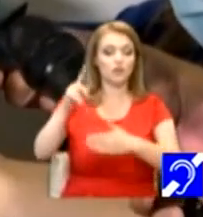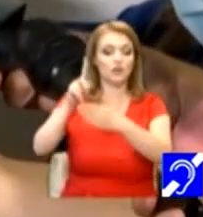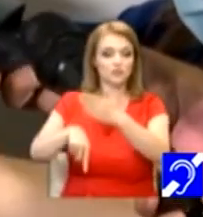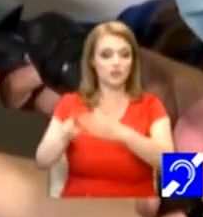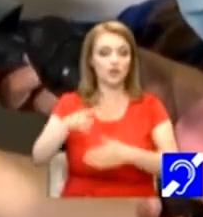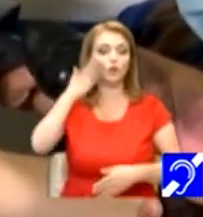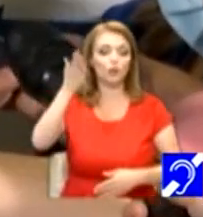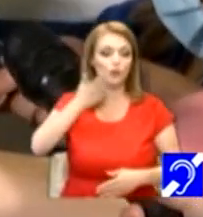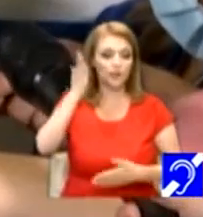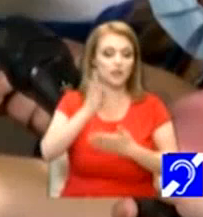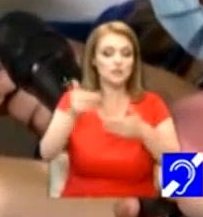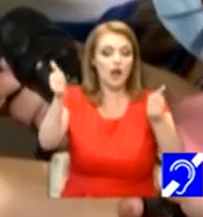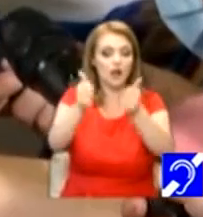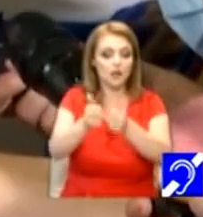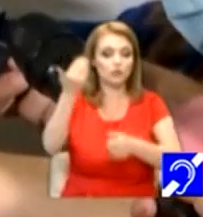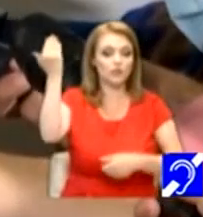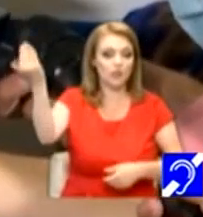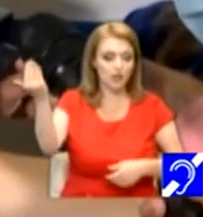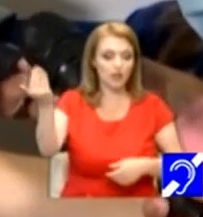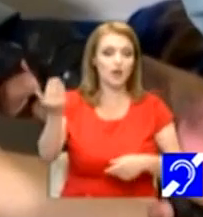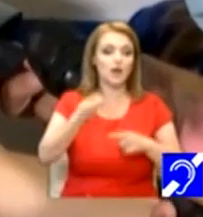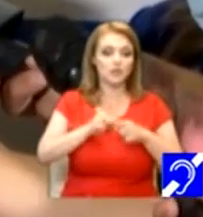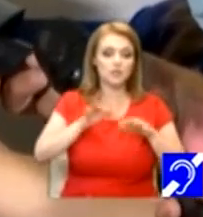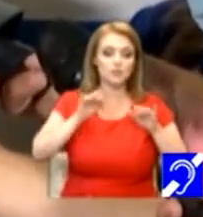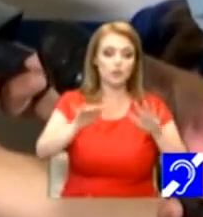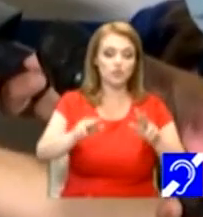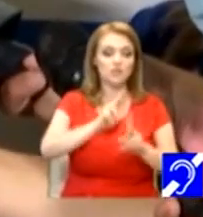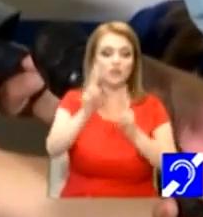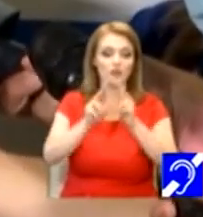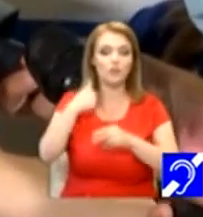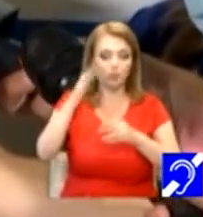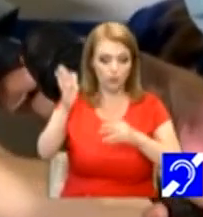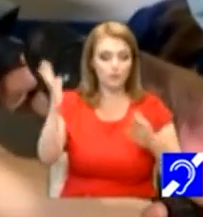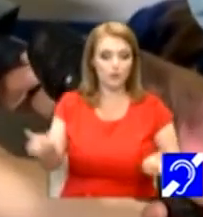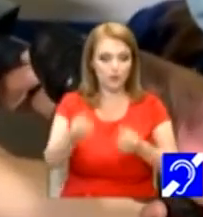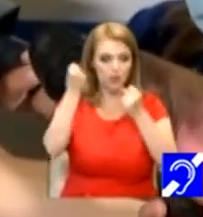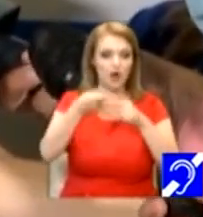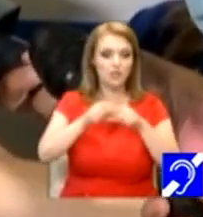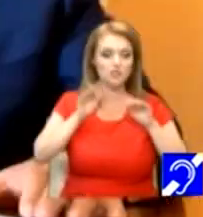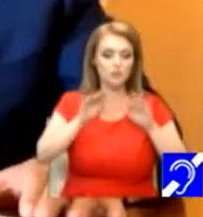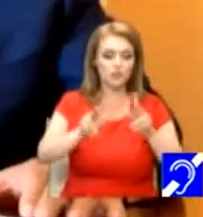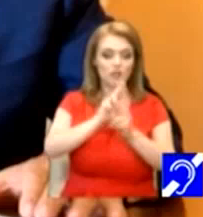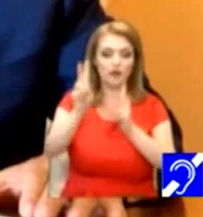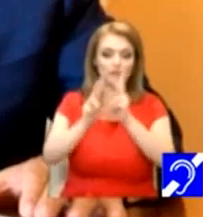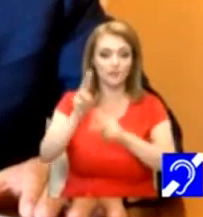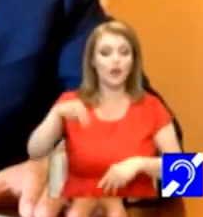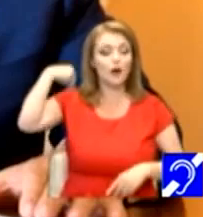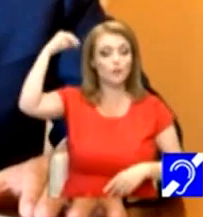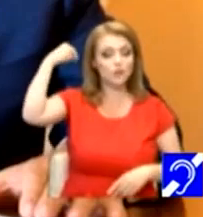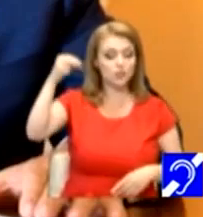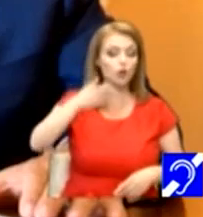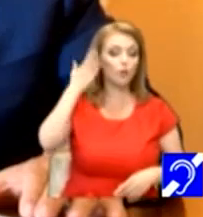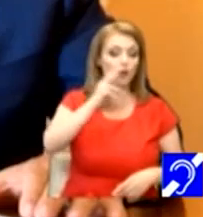că România este alături de ei în acest proces de reformă. Guvernul României va susține acest proces de reformă. Președintele